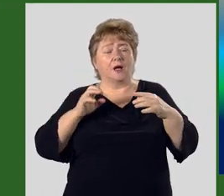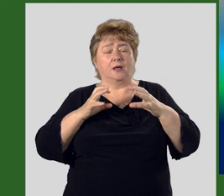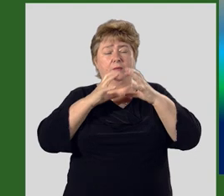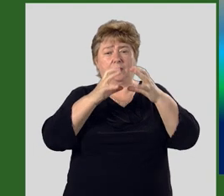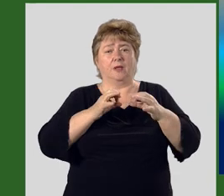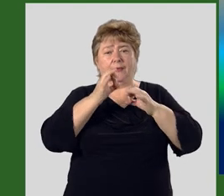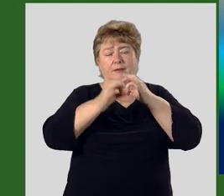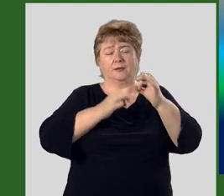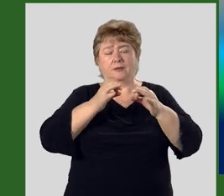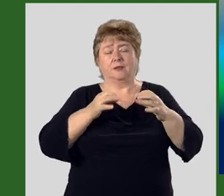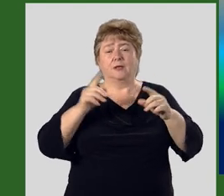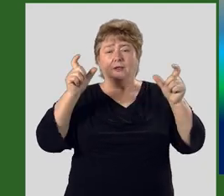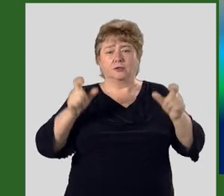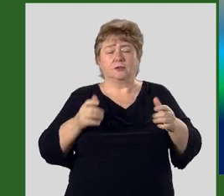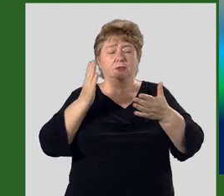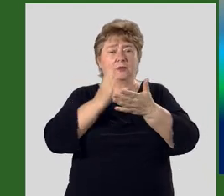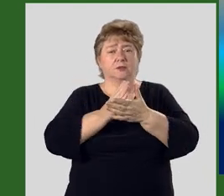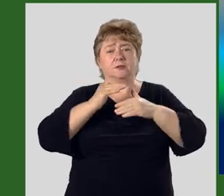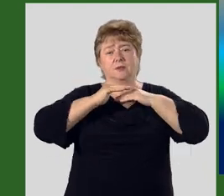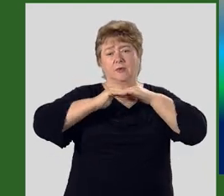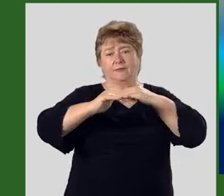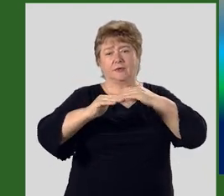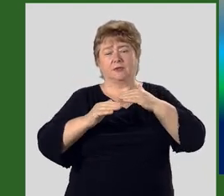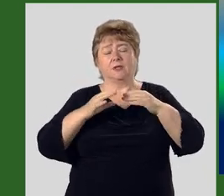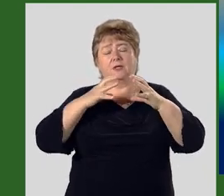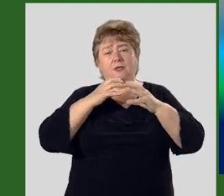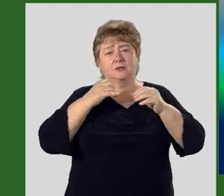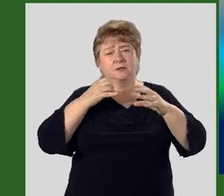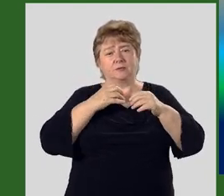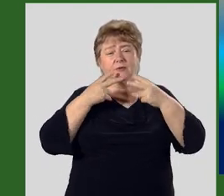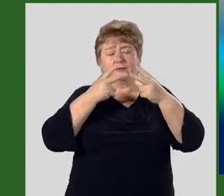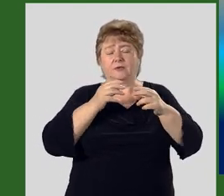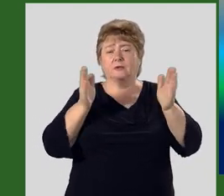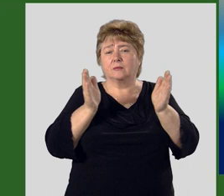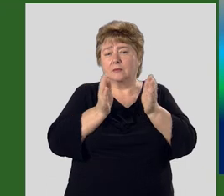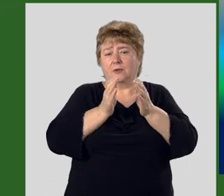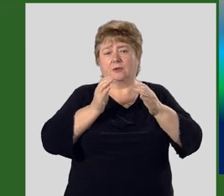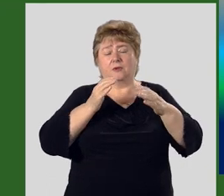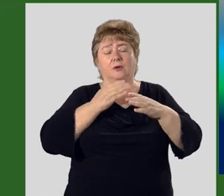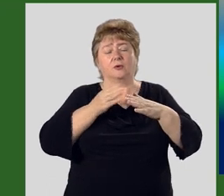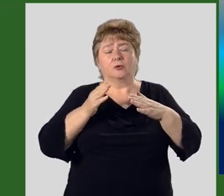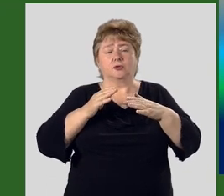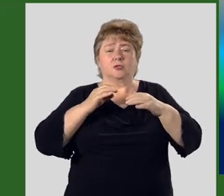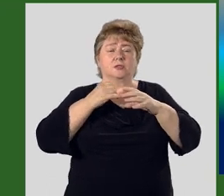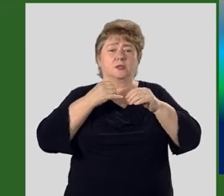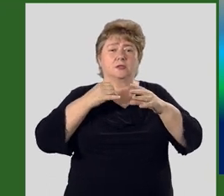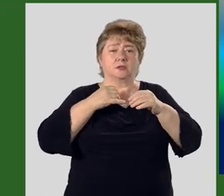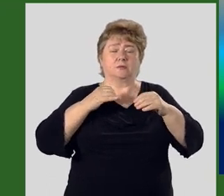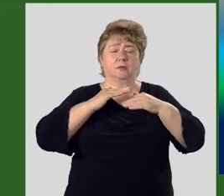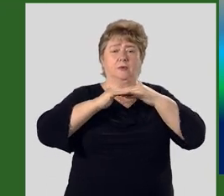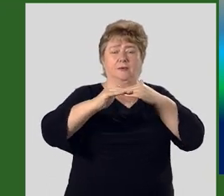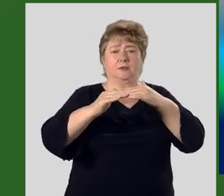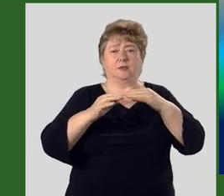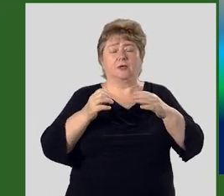планета Земля? Человек, находясь на поверхности Земли, видит лишь небольшой участок земной поверхности